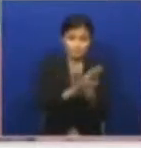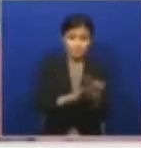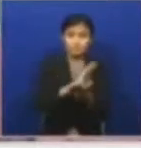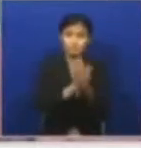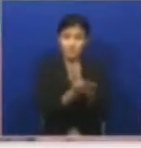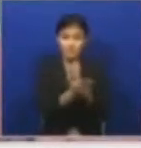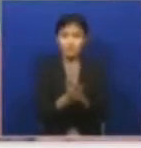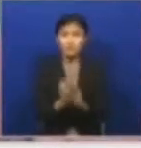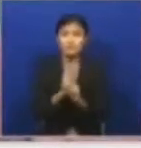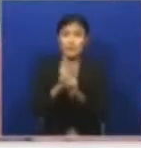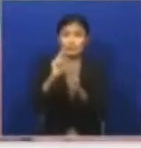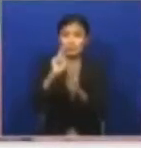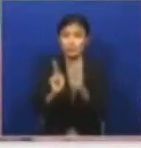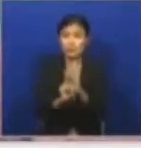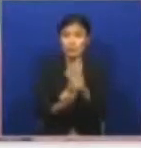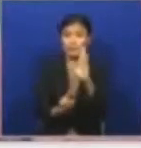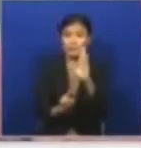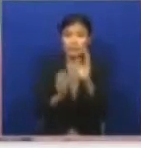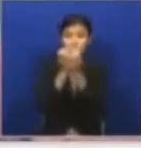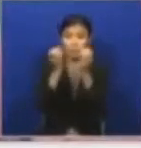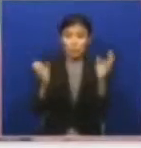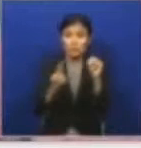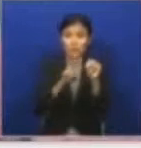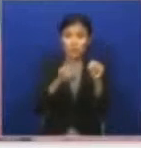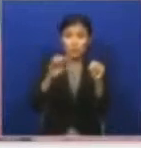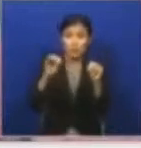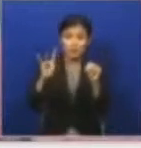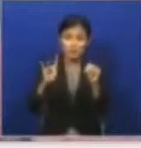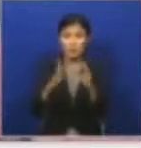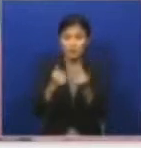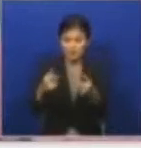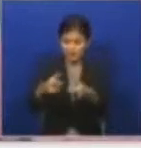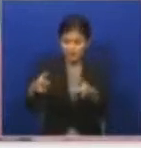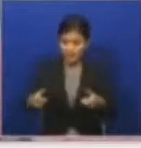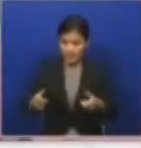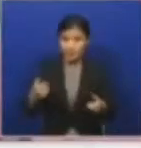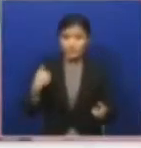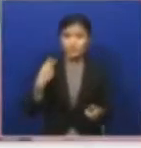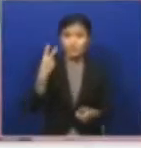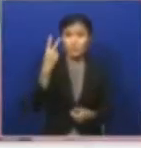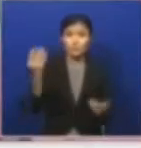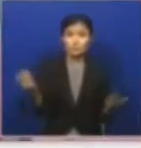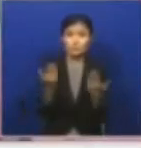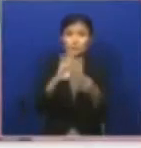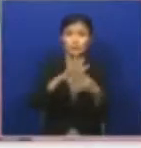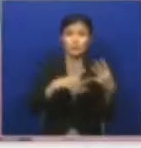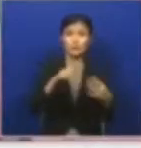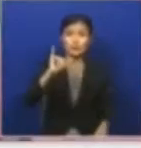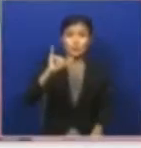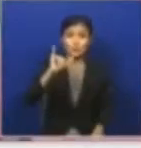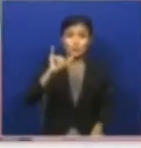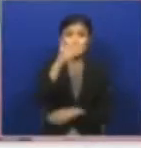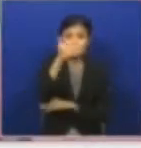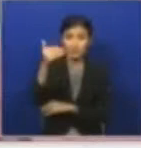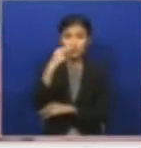า258เอกสารของท่านเนี่ยที่รายงานมา2เล่มเนี่ยนี่ยุทธศาสตร์ชาติเล่ม